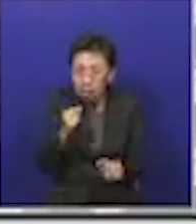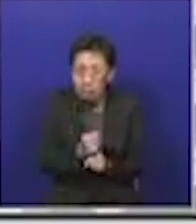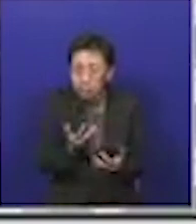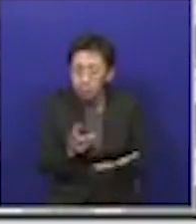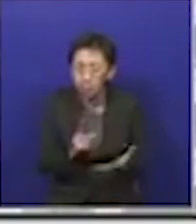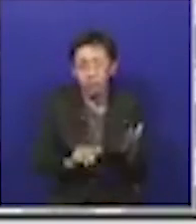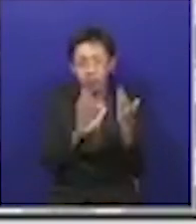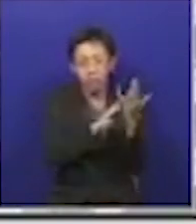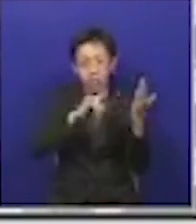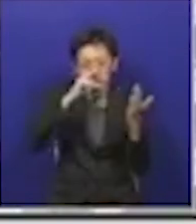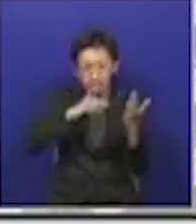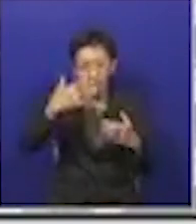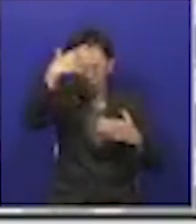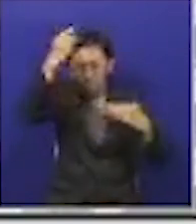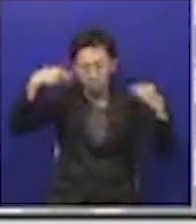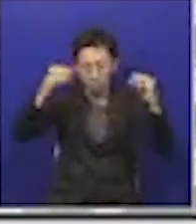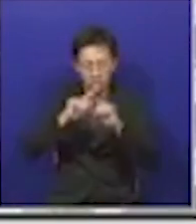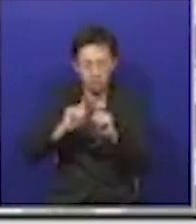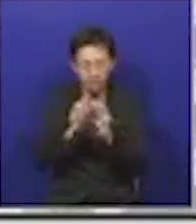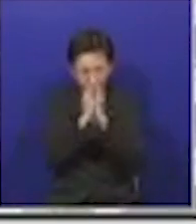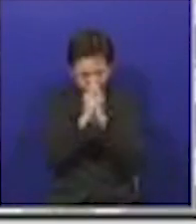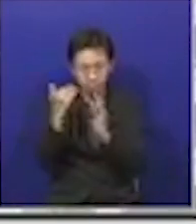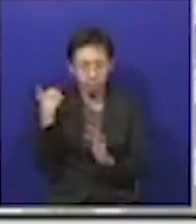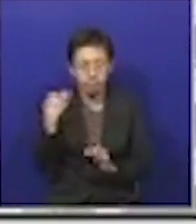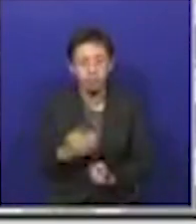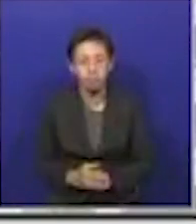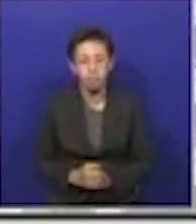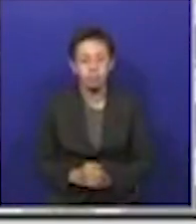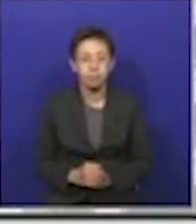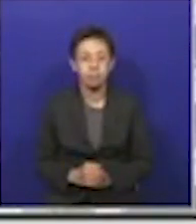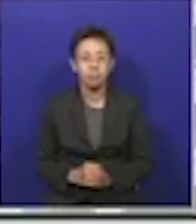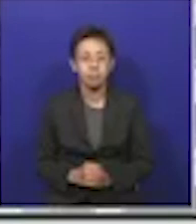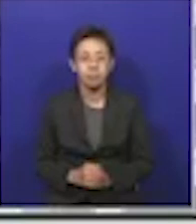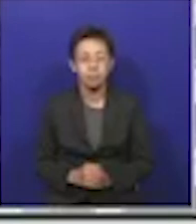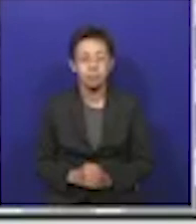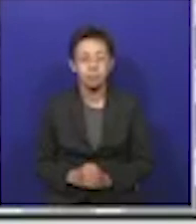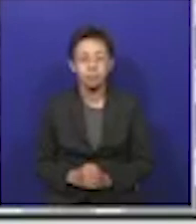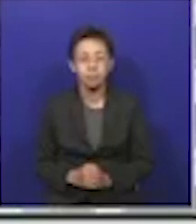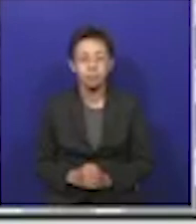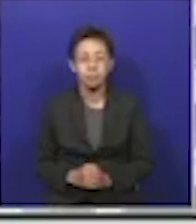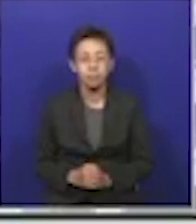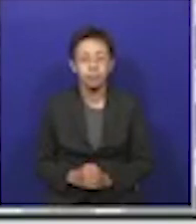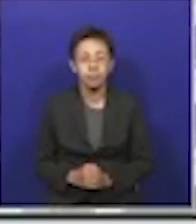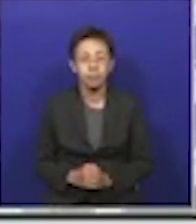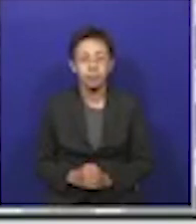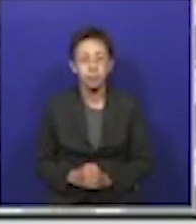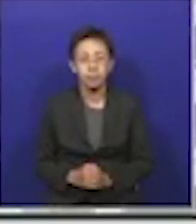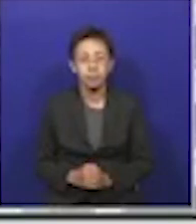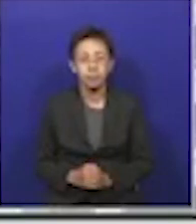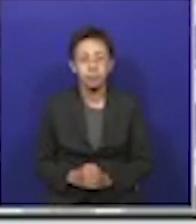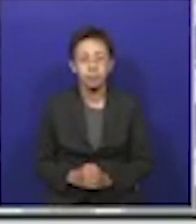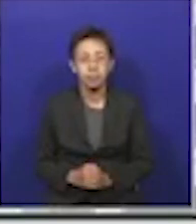ประเทศไทยมีสิ่งศักดิ์สิทธิ์นะฮะ